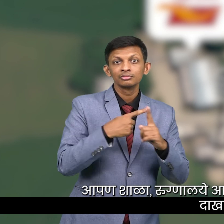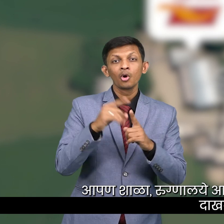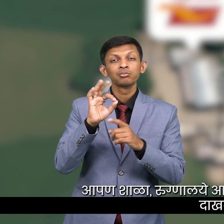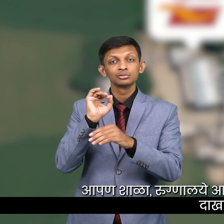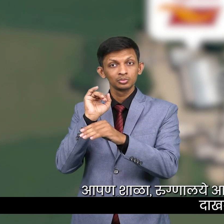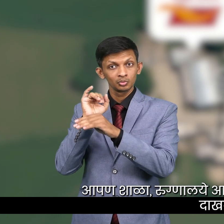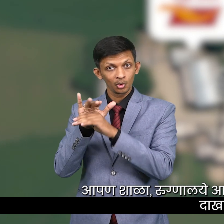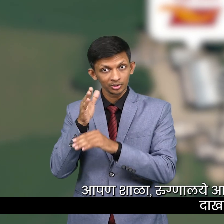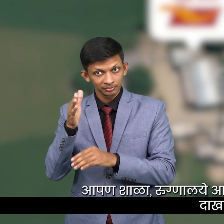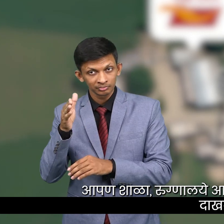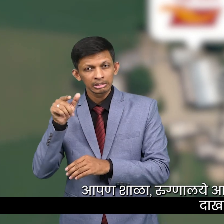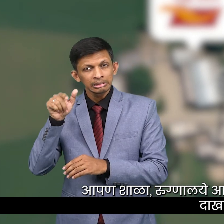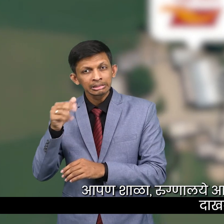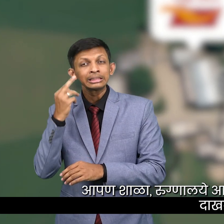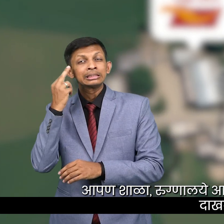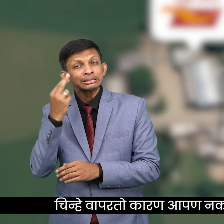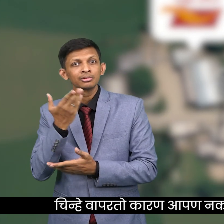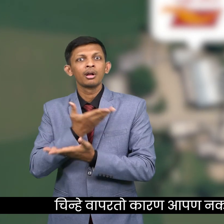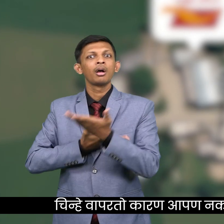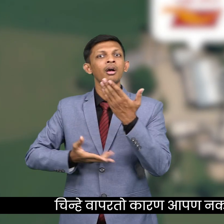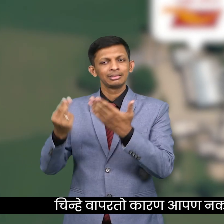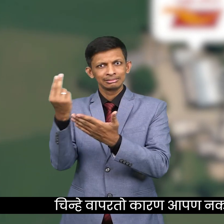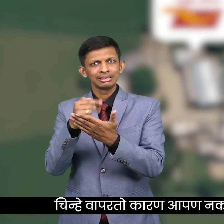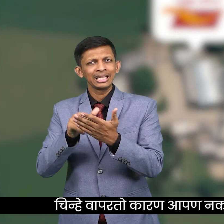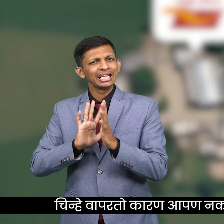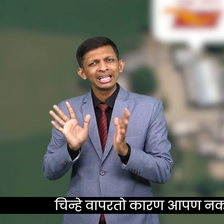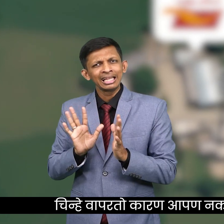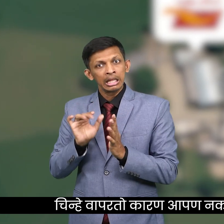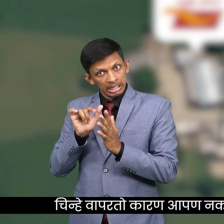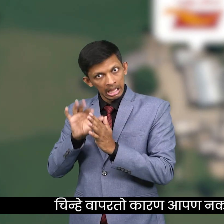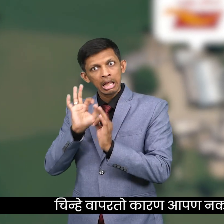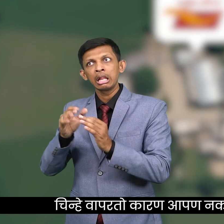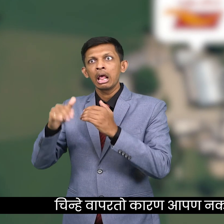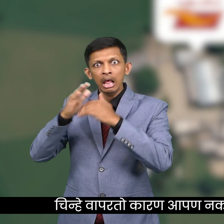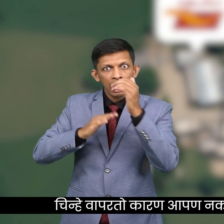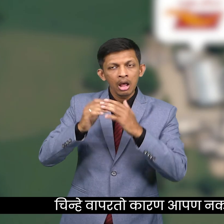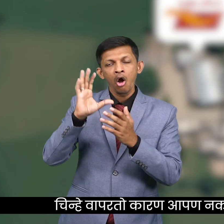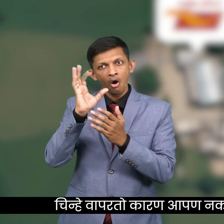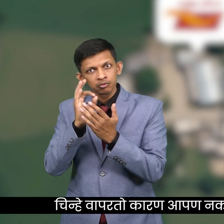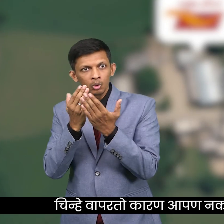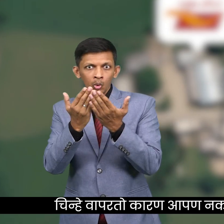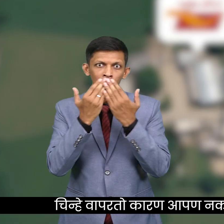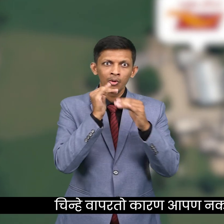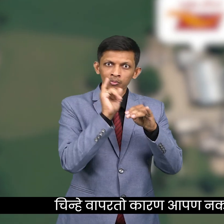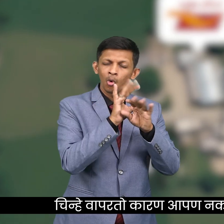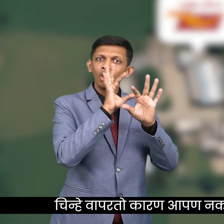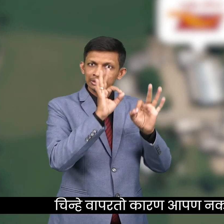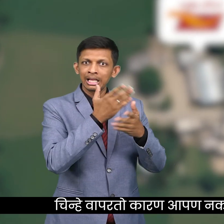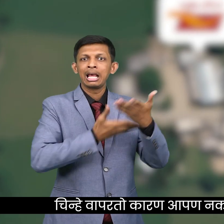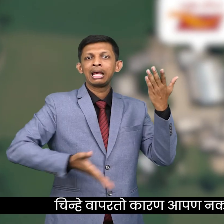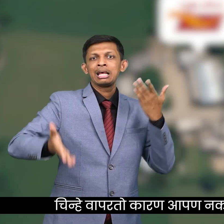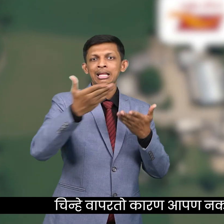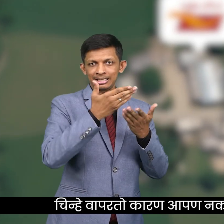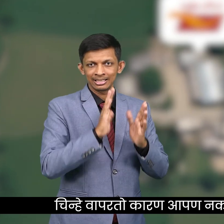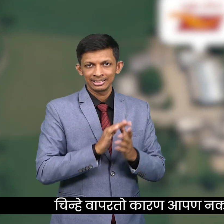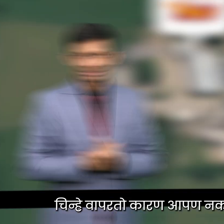सारखी ठिकाणे दाखवण्यासाठी चिन्हे वापरतो, कारण आपण नकाशावर पूर्ण इमारती